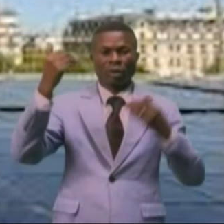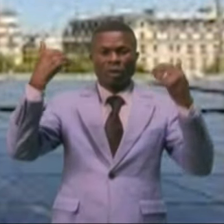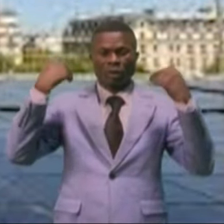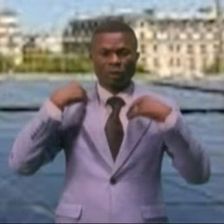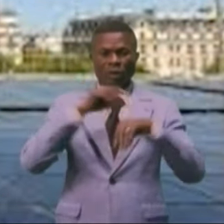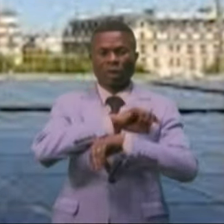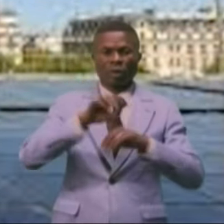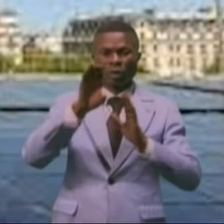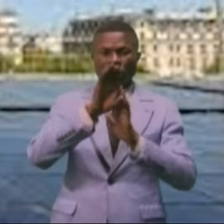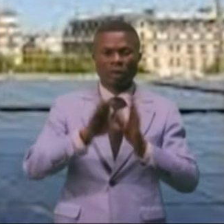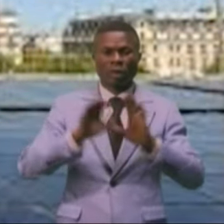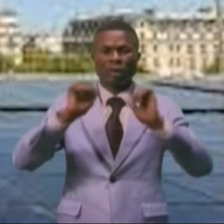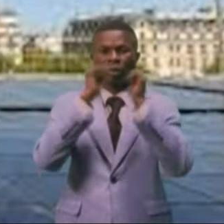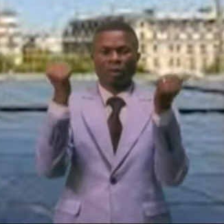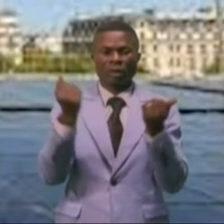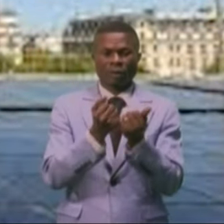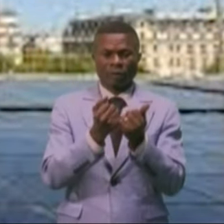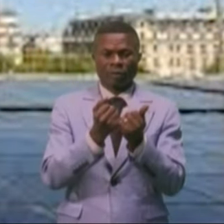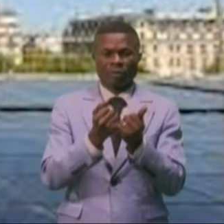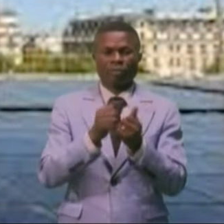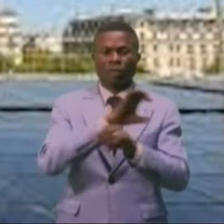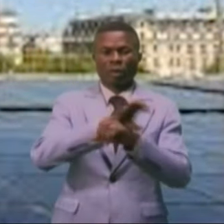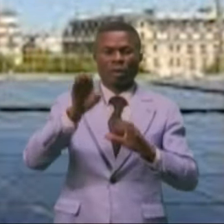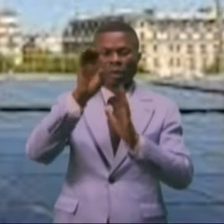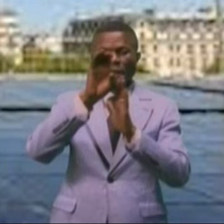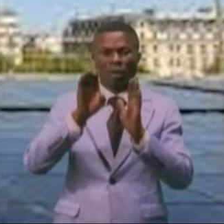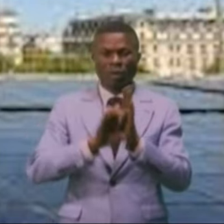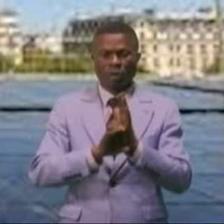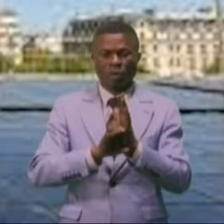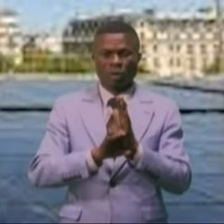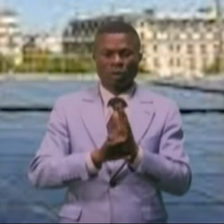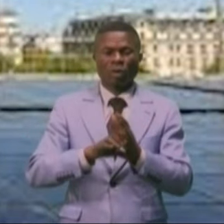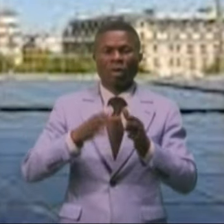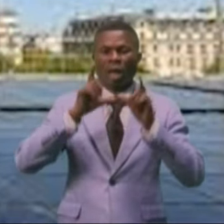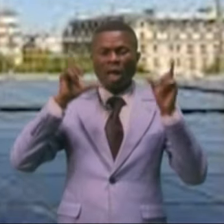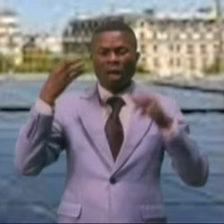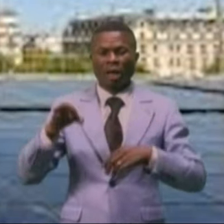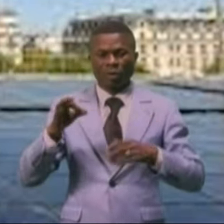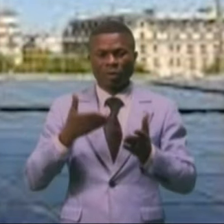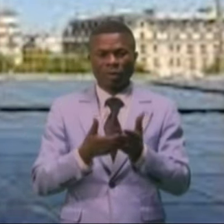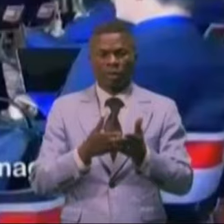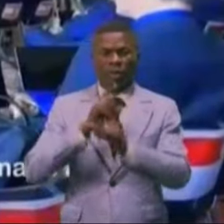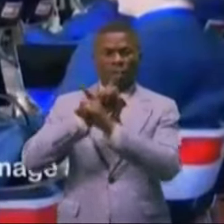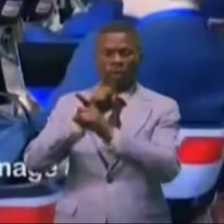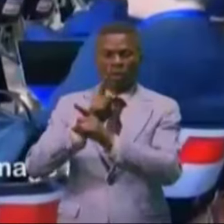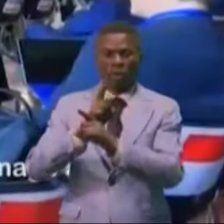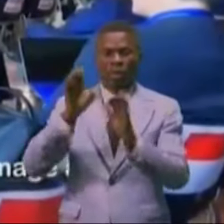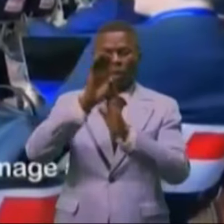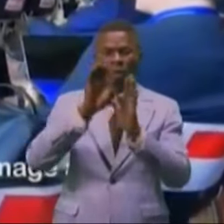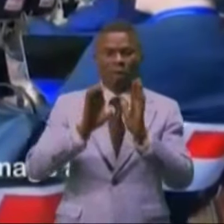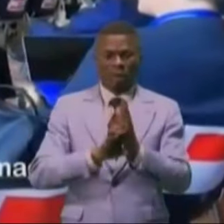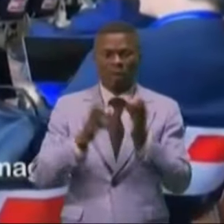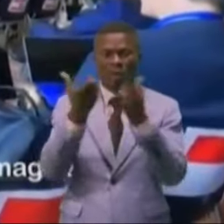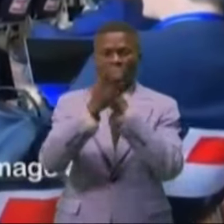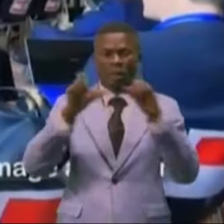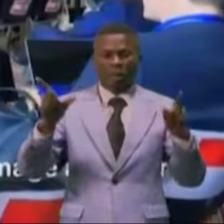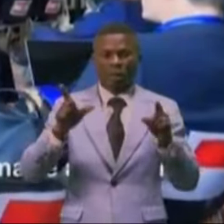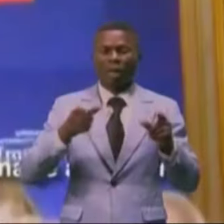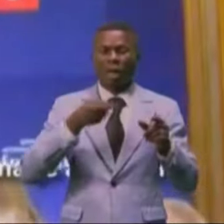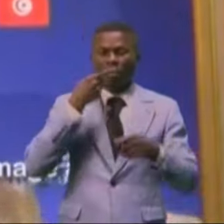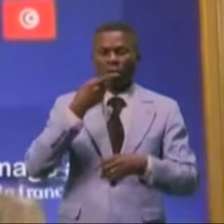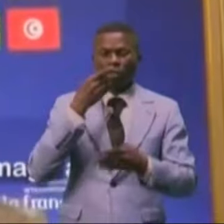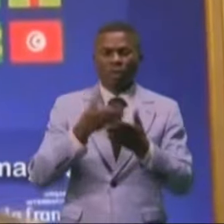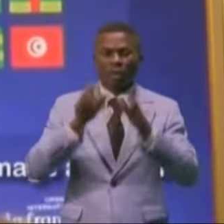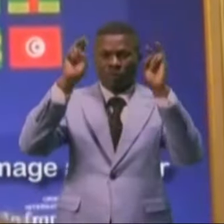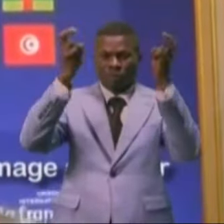d'institution de l'Association des cours constitutionnels francophones, ACCF en sigle. La protection constitutionnelle de la liberté d'expression, c'est le